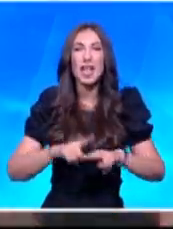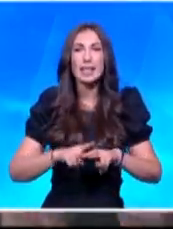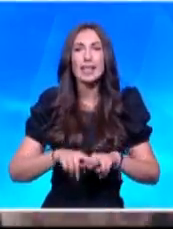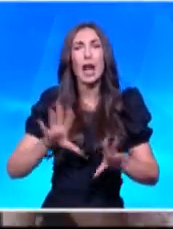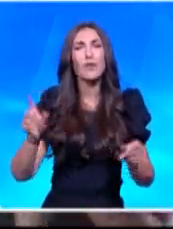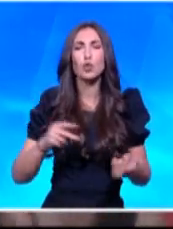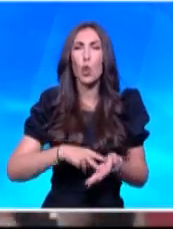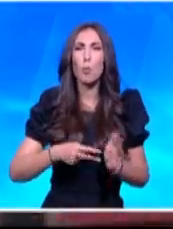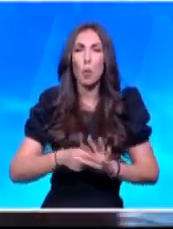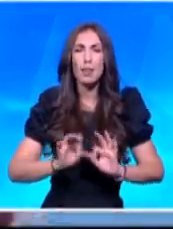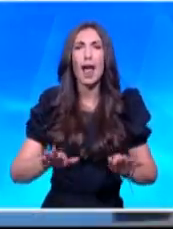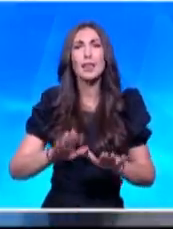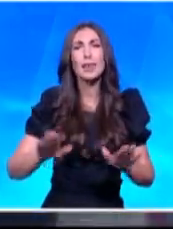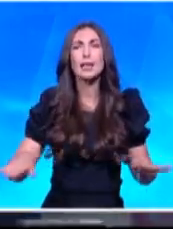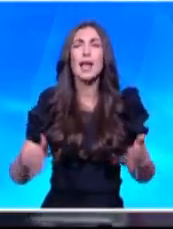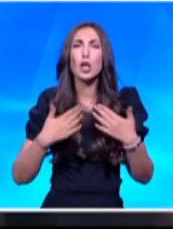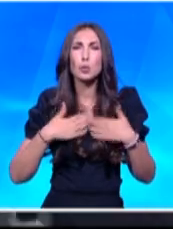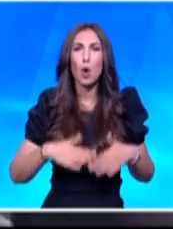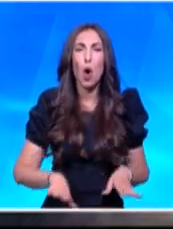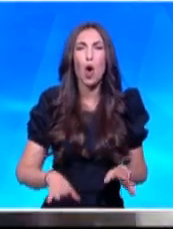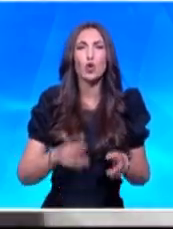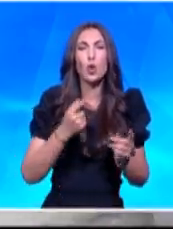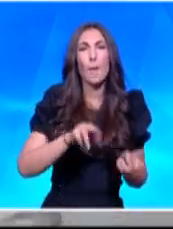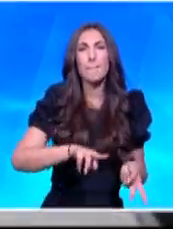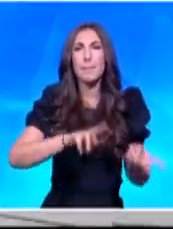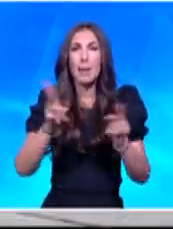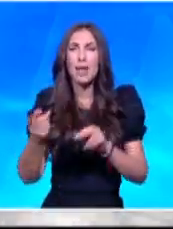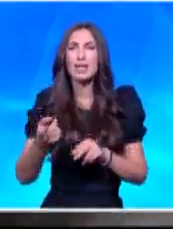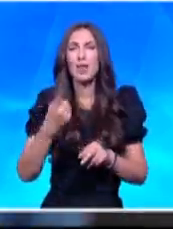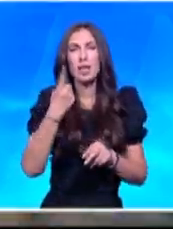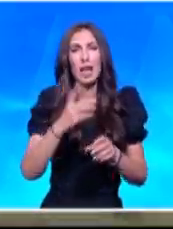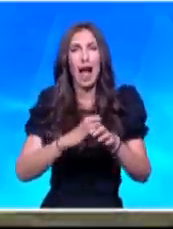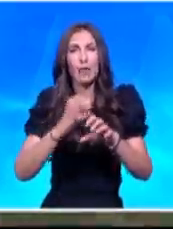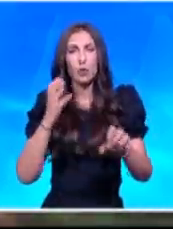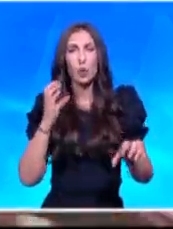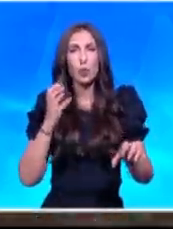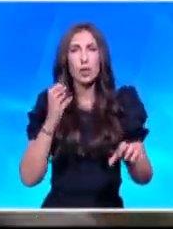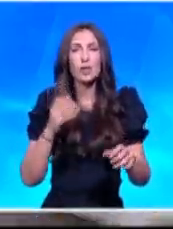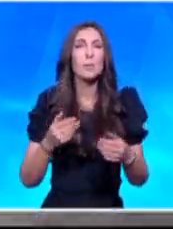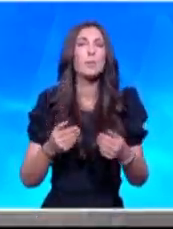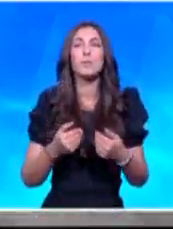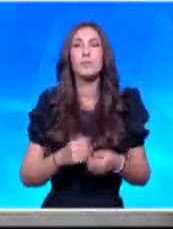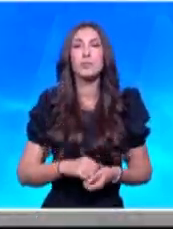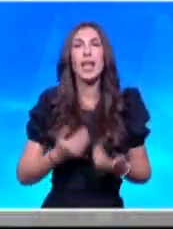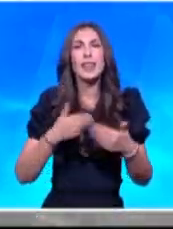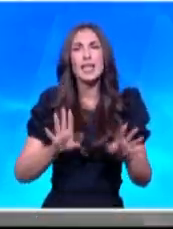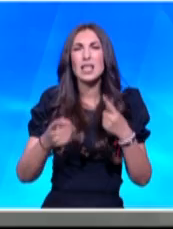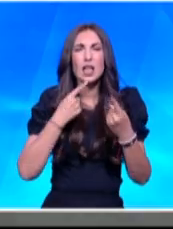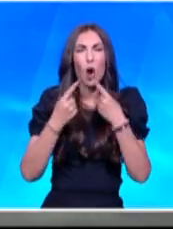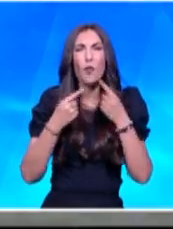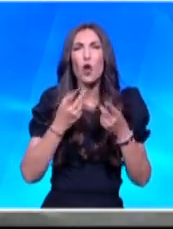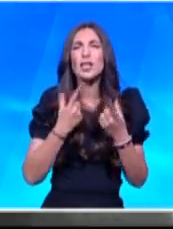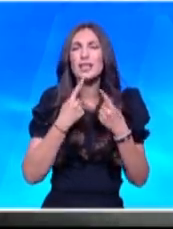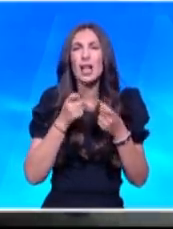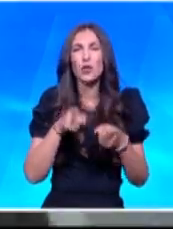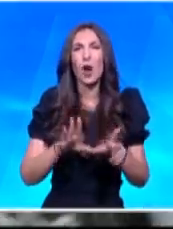план, децата са спокойни, претварват се от един на друг автобус. не искат да говорят за това, което се е случило,